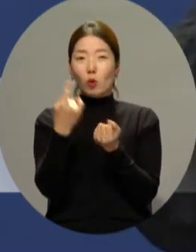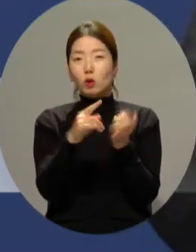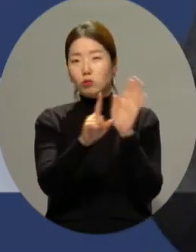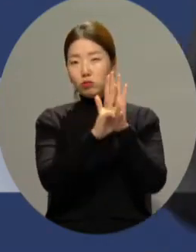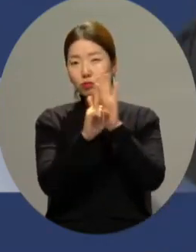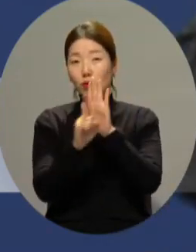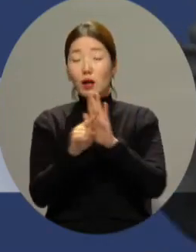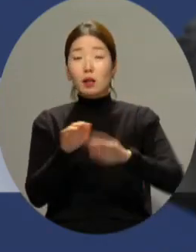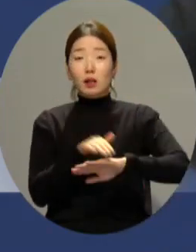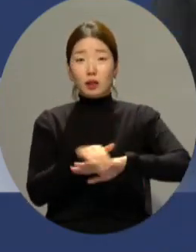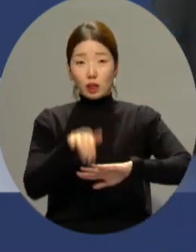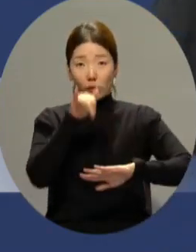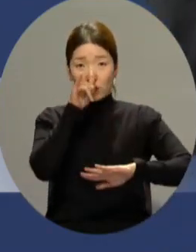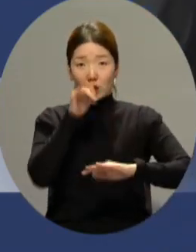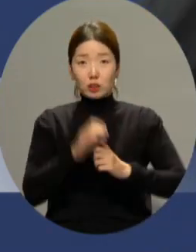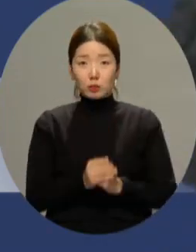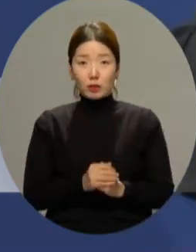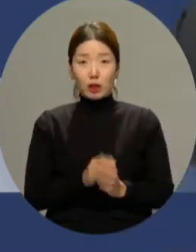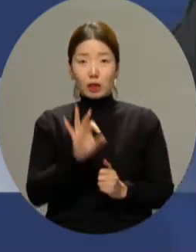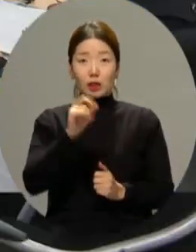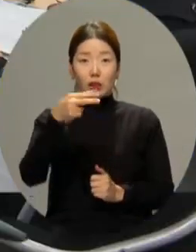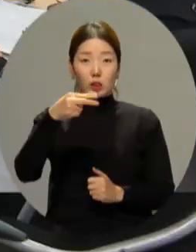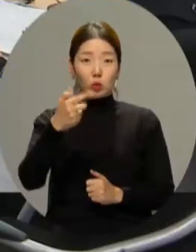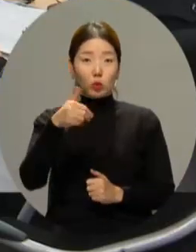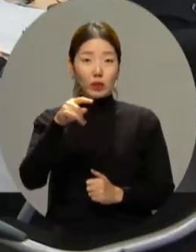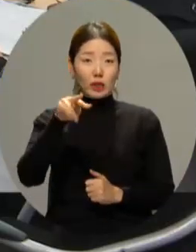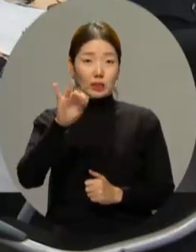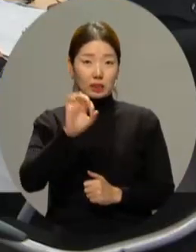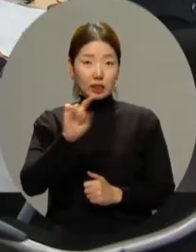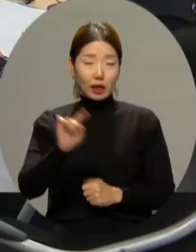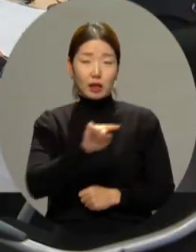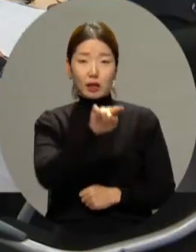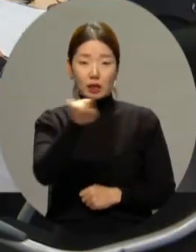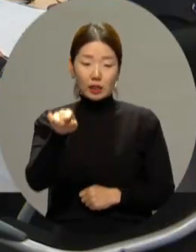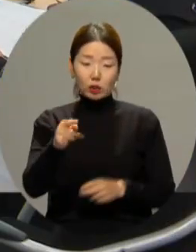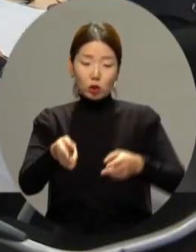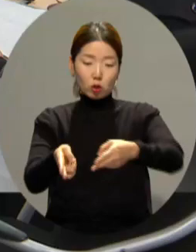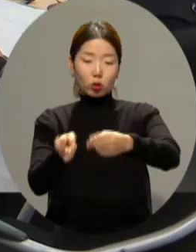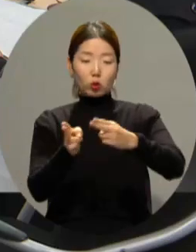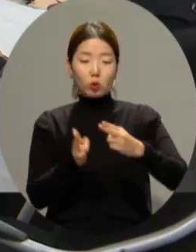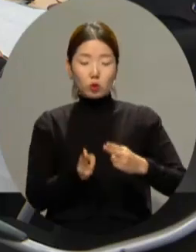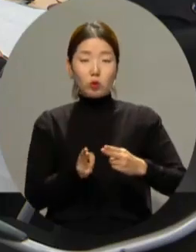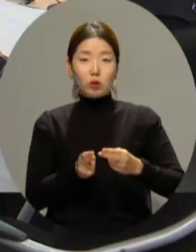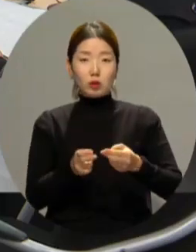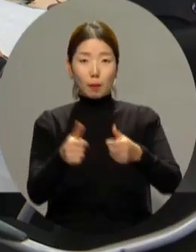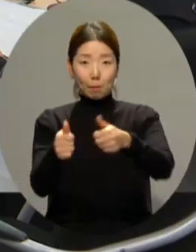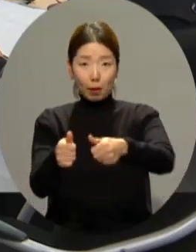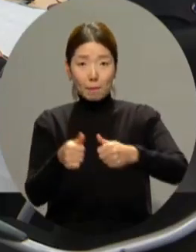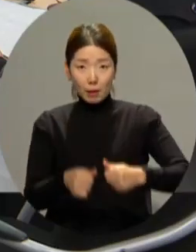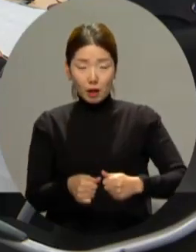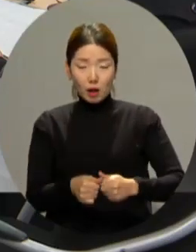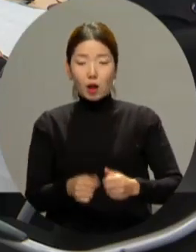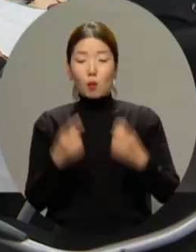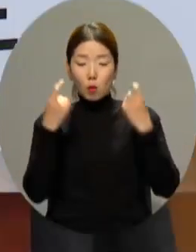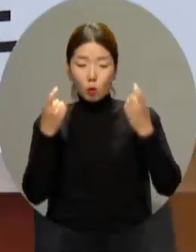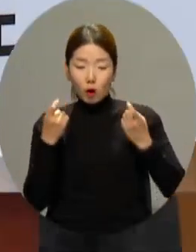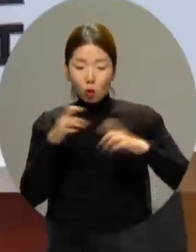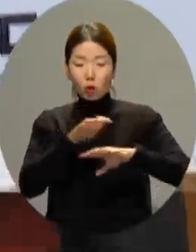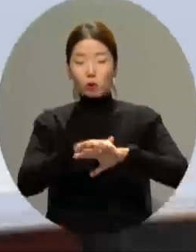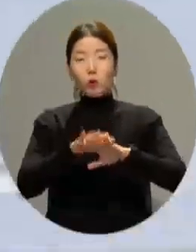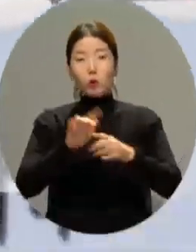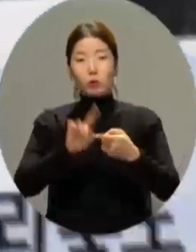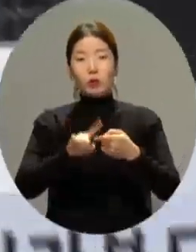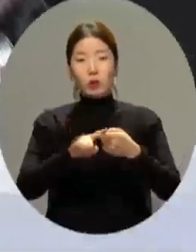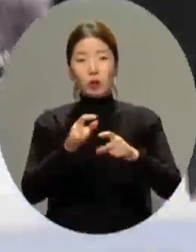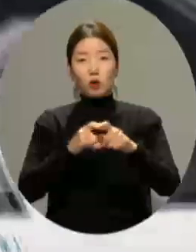나서의 예정입니다 이후 인도네시아로 이동해 수마트라주와 우호그룹 의향설을 체결하는 등 관광과 농업